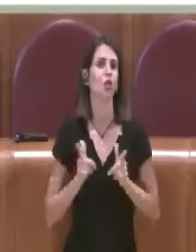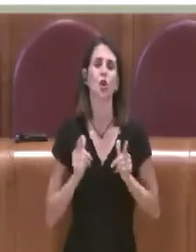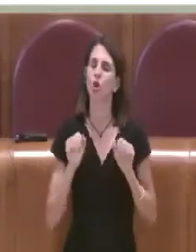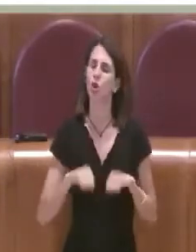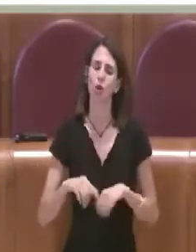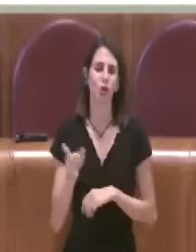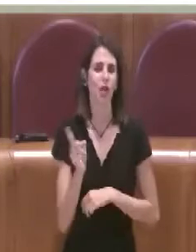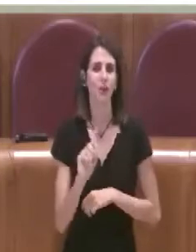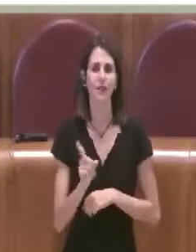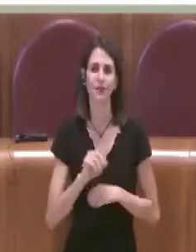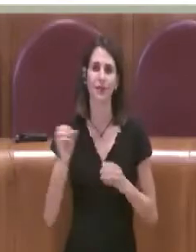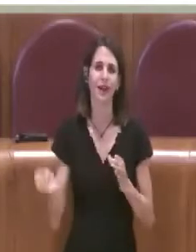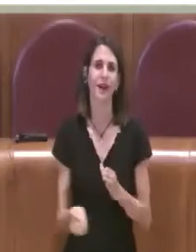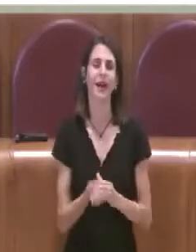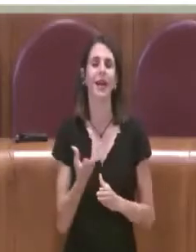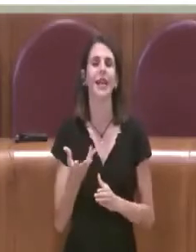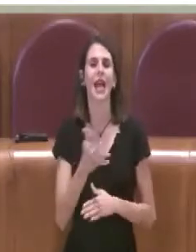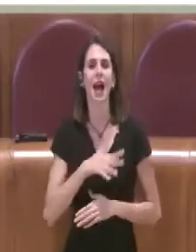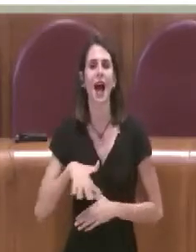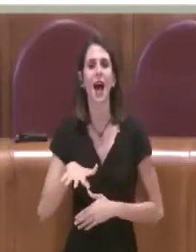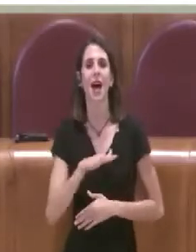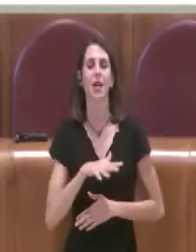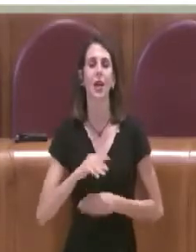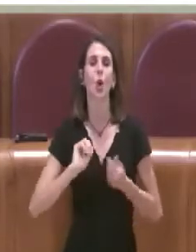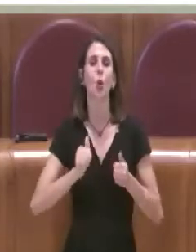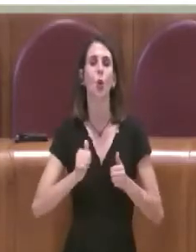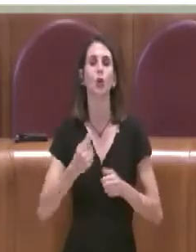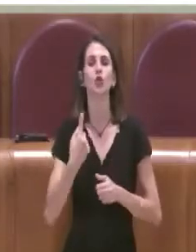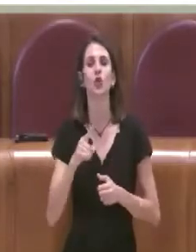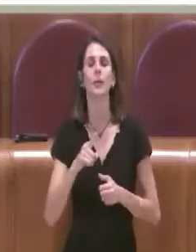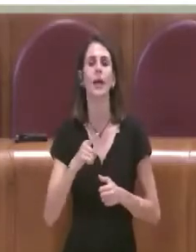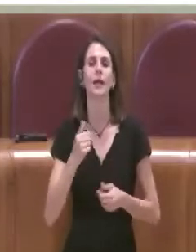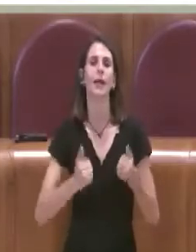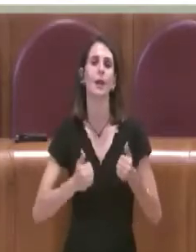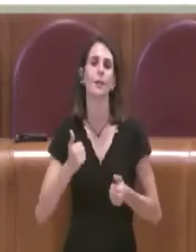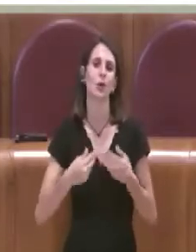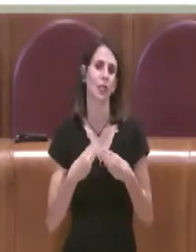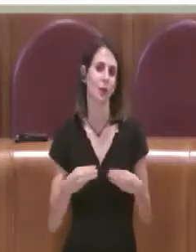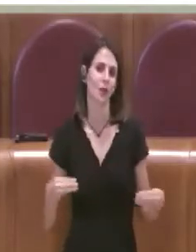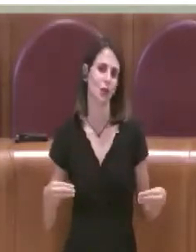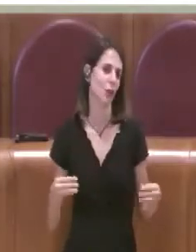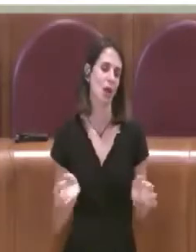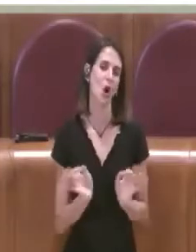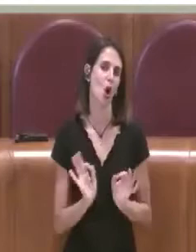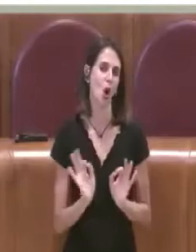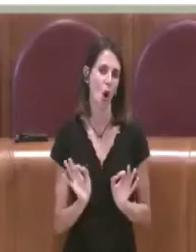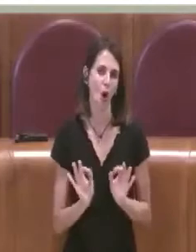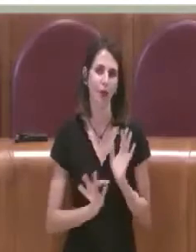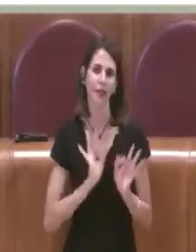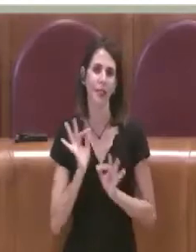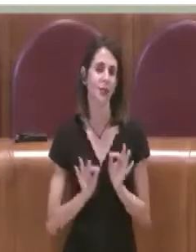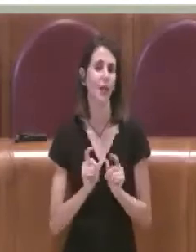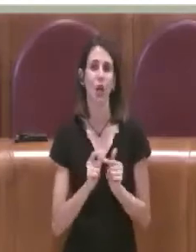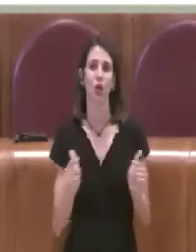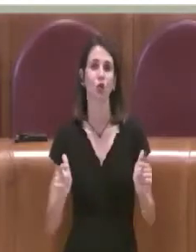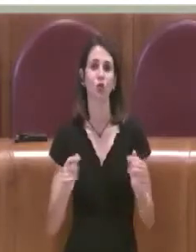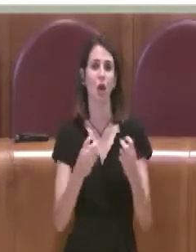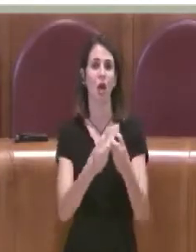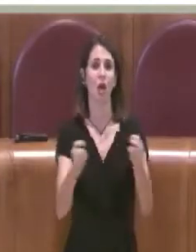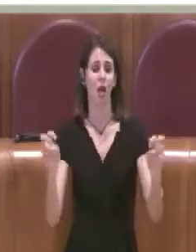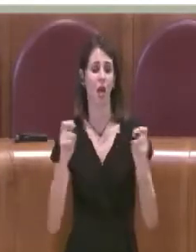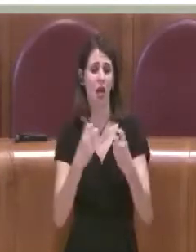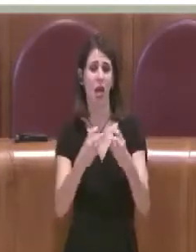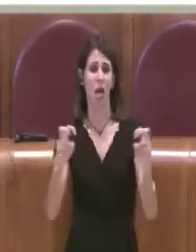calcio a 11 omologabile per i campionati professionistici, quindi non ci saranno spalti per migliaia